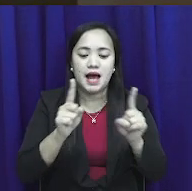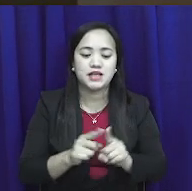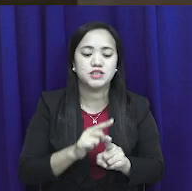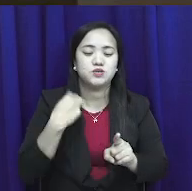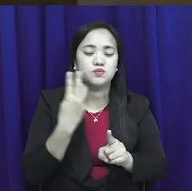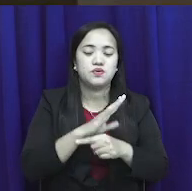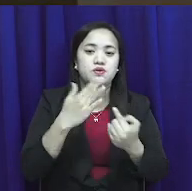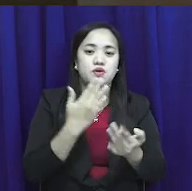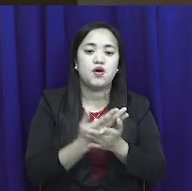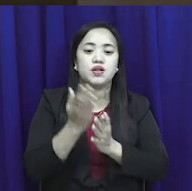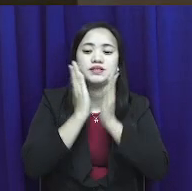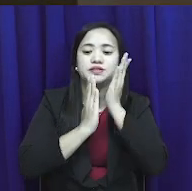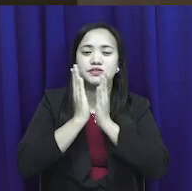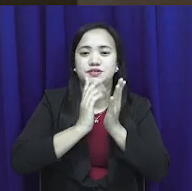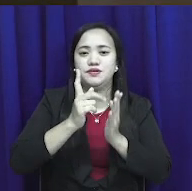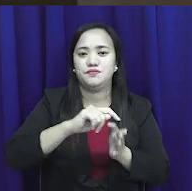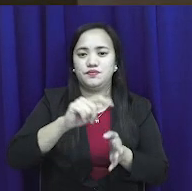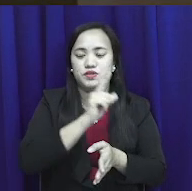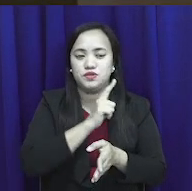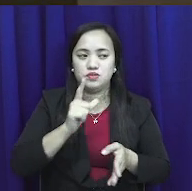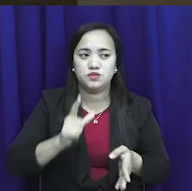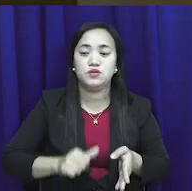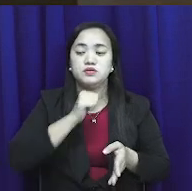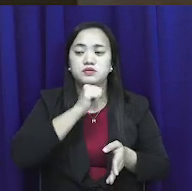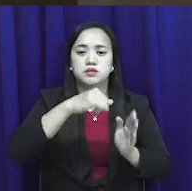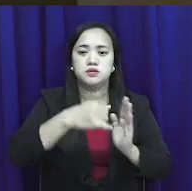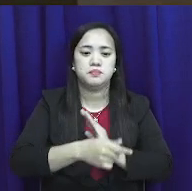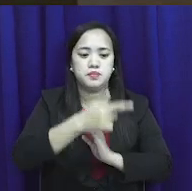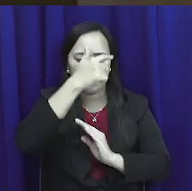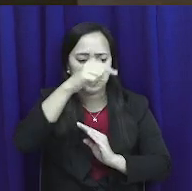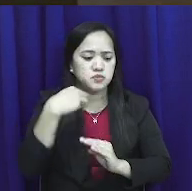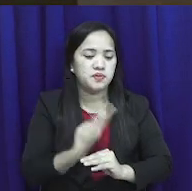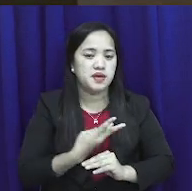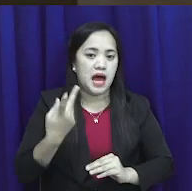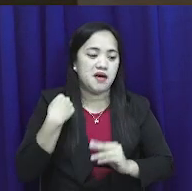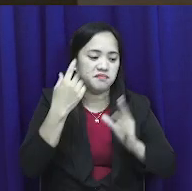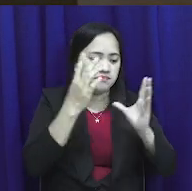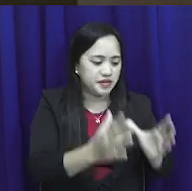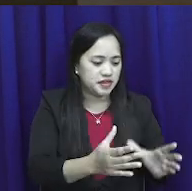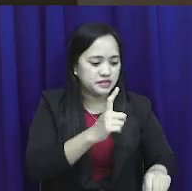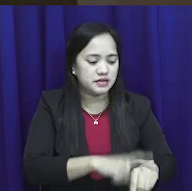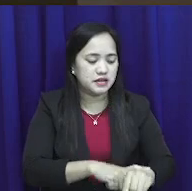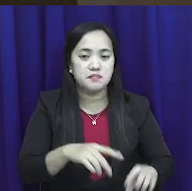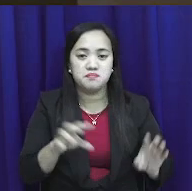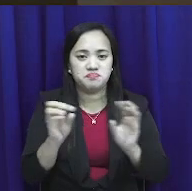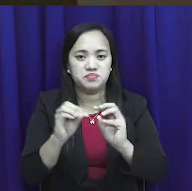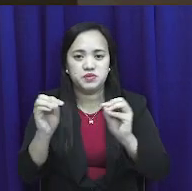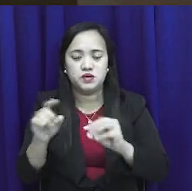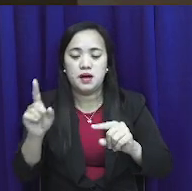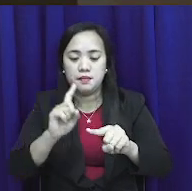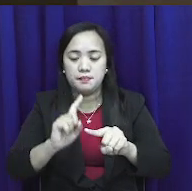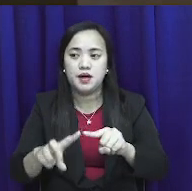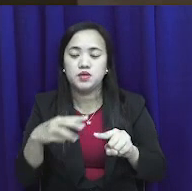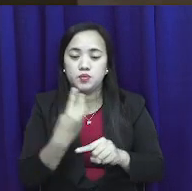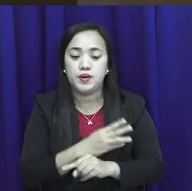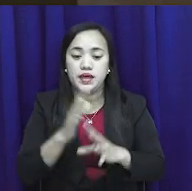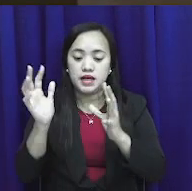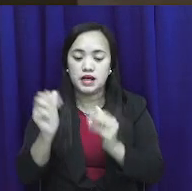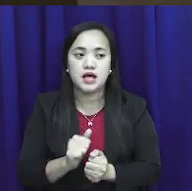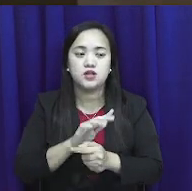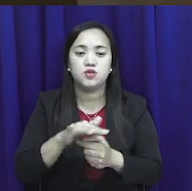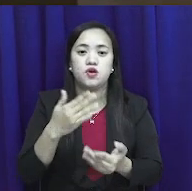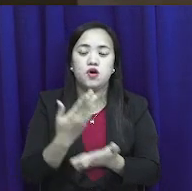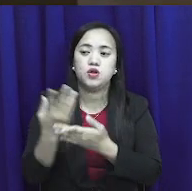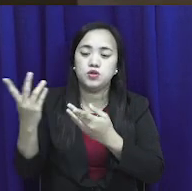maging superficial na gagawin natin to dahil may extra time lang tayo dahil wala tayong magawa kundi ginagawa natin